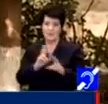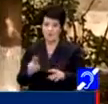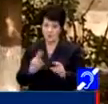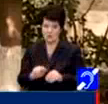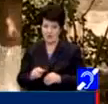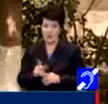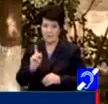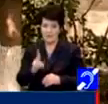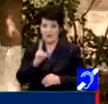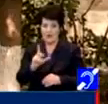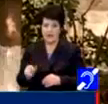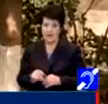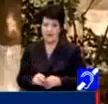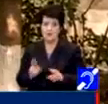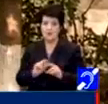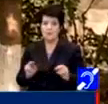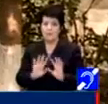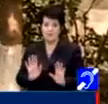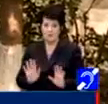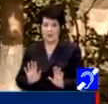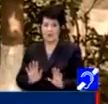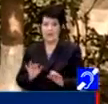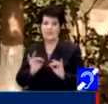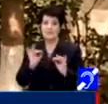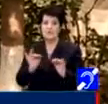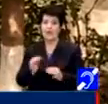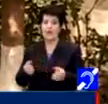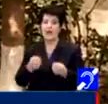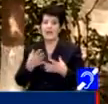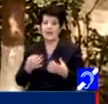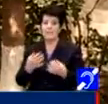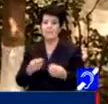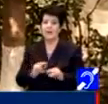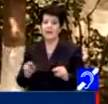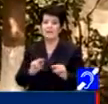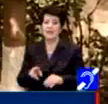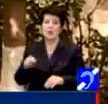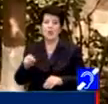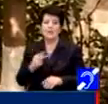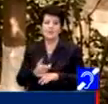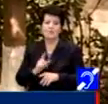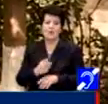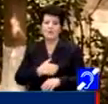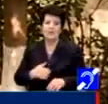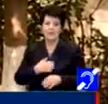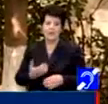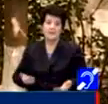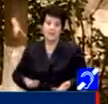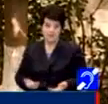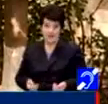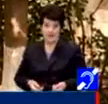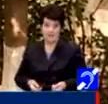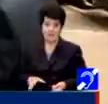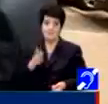că nu mi-a predat doar istoria. Ea mi-a predat o lecție foarte importantă de viață,